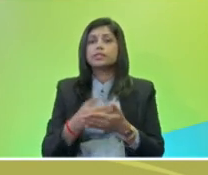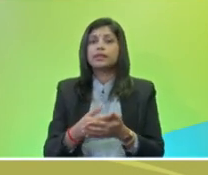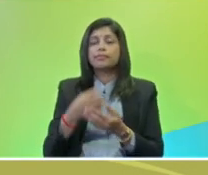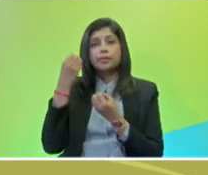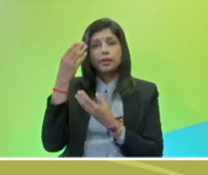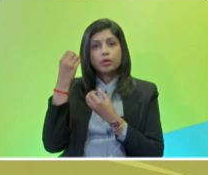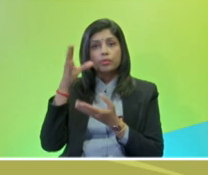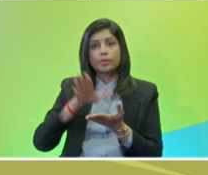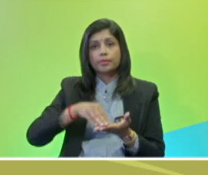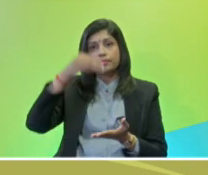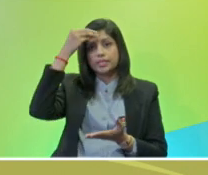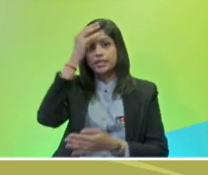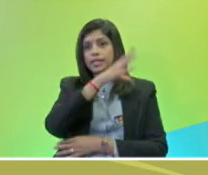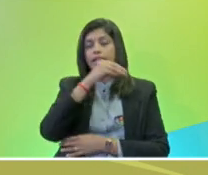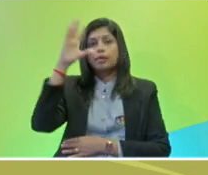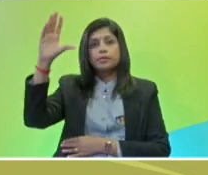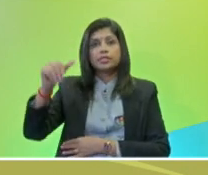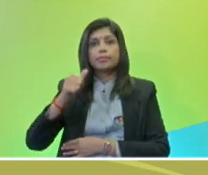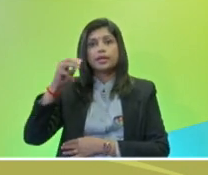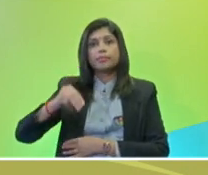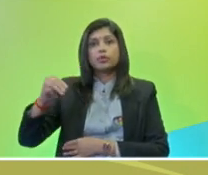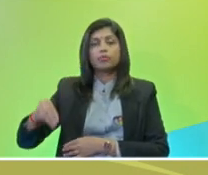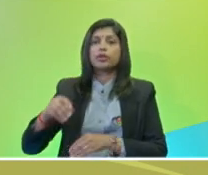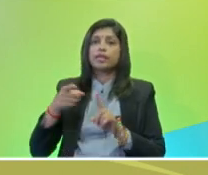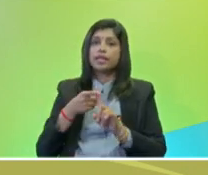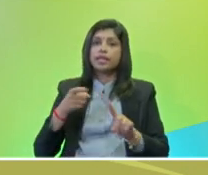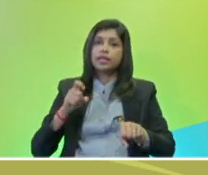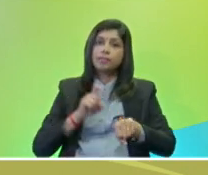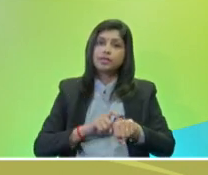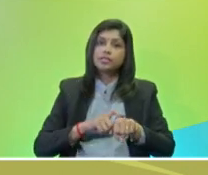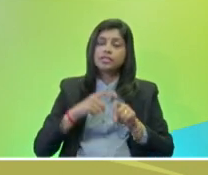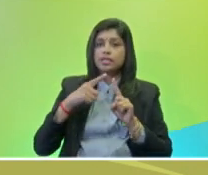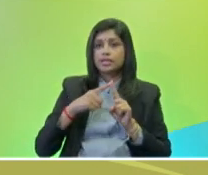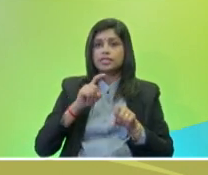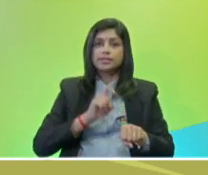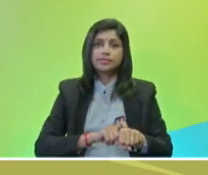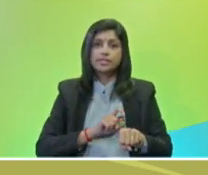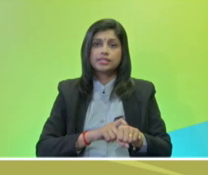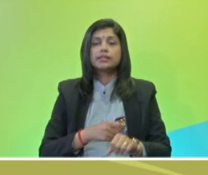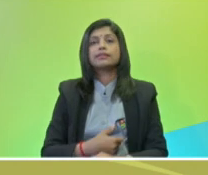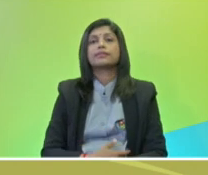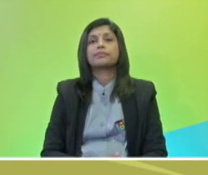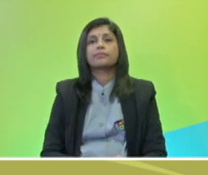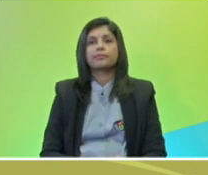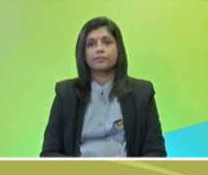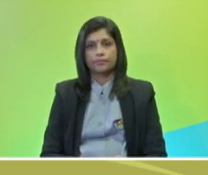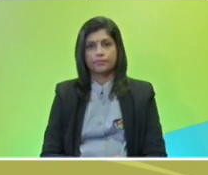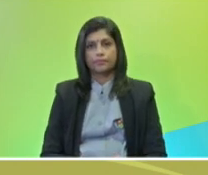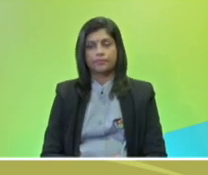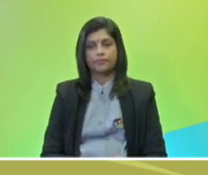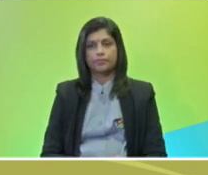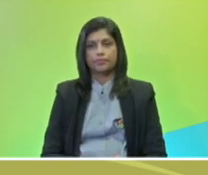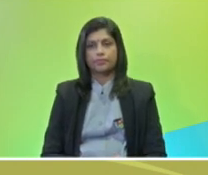dan pencapaian murid dari semasa mengenai kemajuan perkembangan mereka dari segi pengetahuan Kemayoran nilai